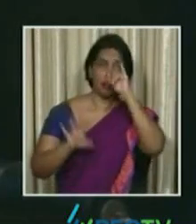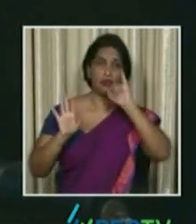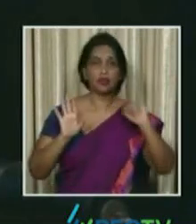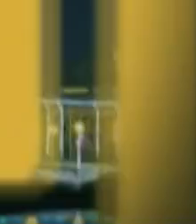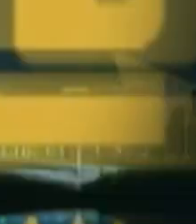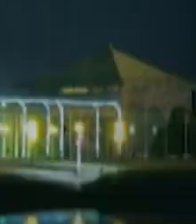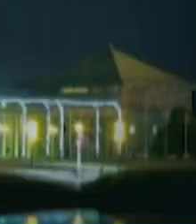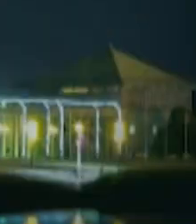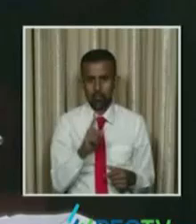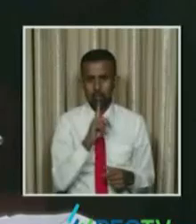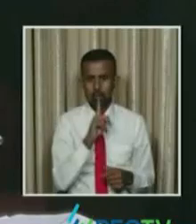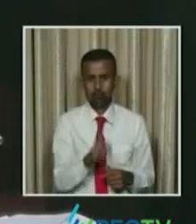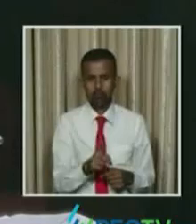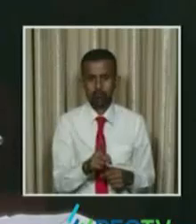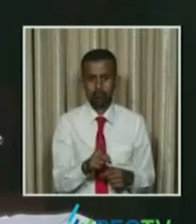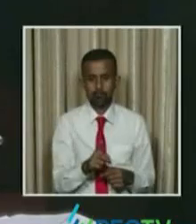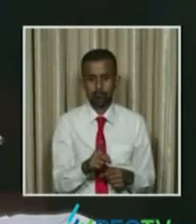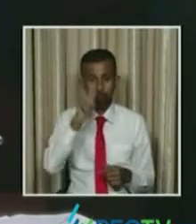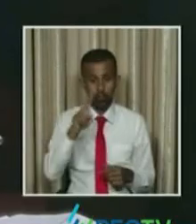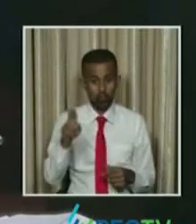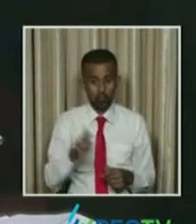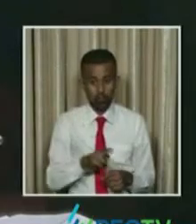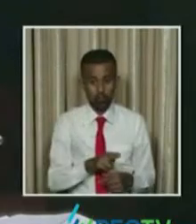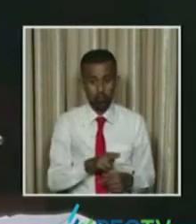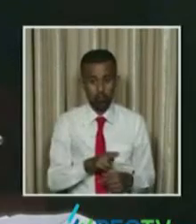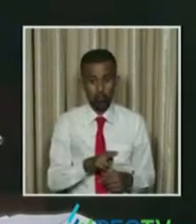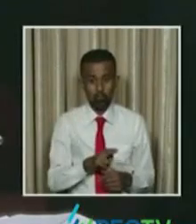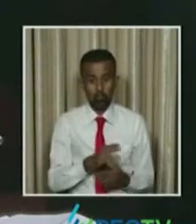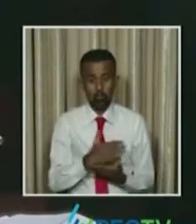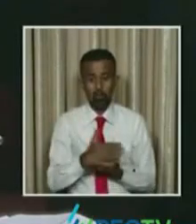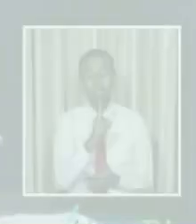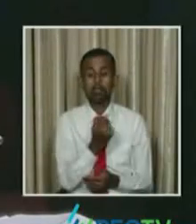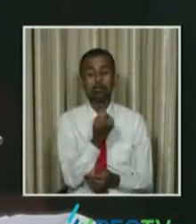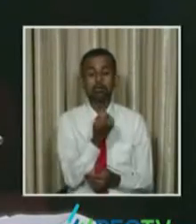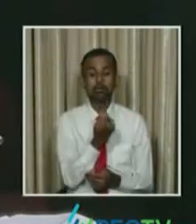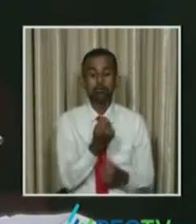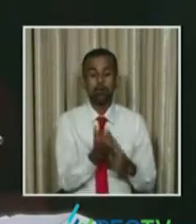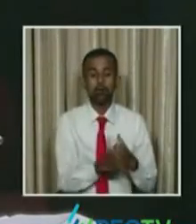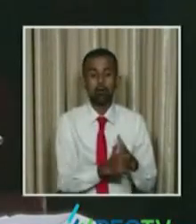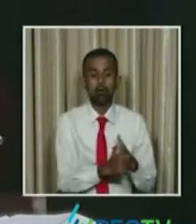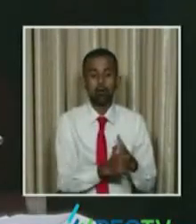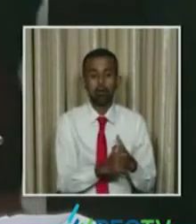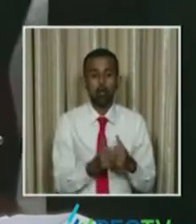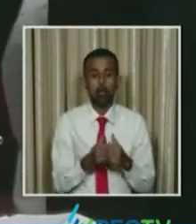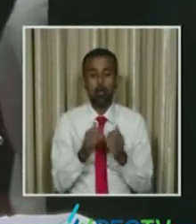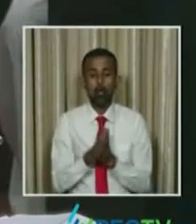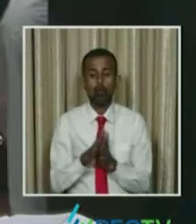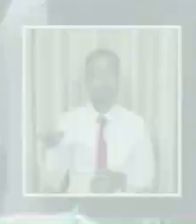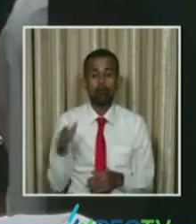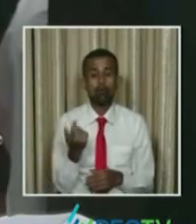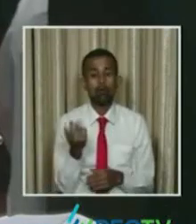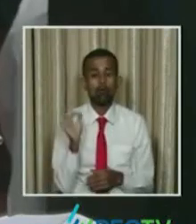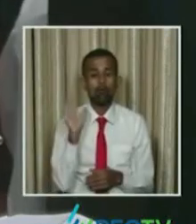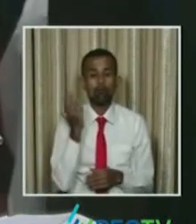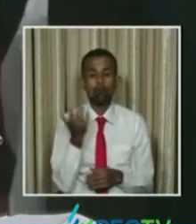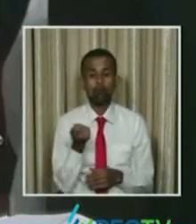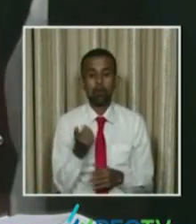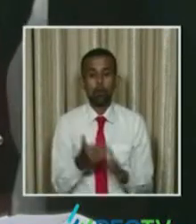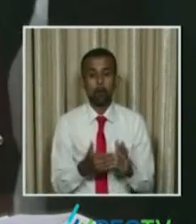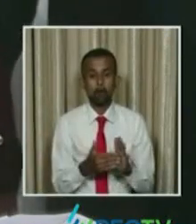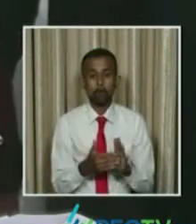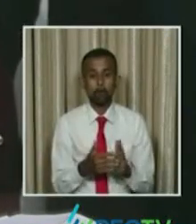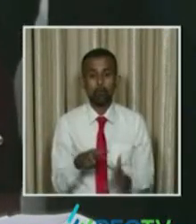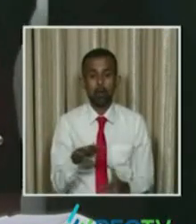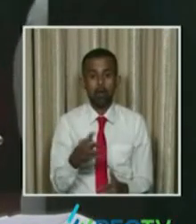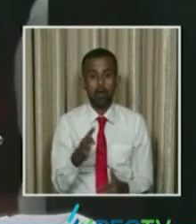ගෙදර ඉන්නවා. දැන් ටෙලිකොම් කොටසකක මිල ගණනය කිරීමේදී සමස්ත ඉඩම්වල වටිනාකම මිලියන